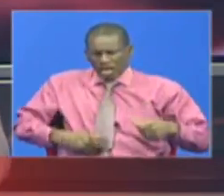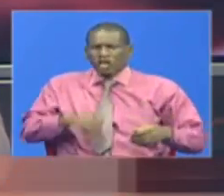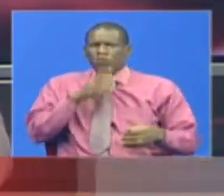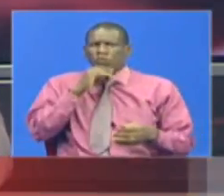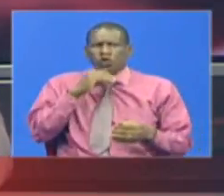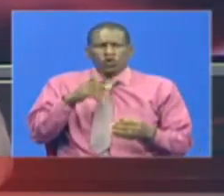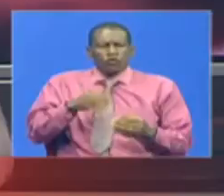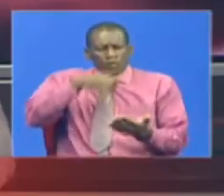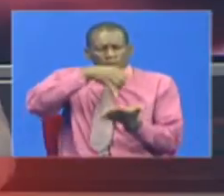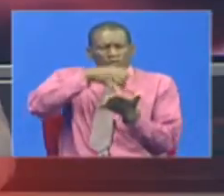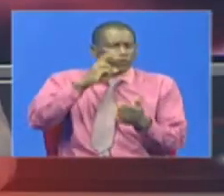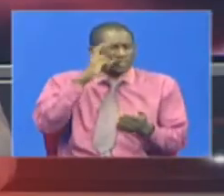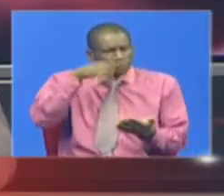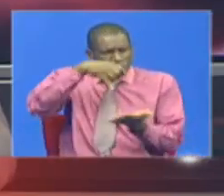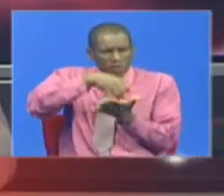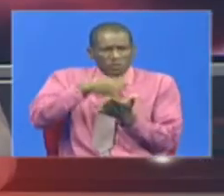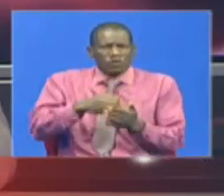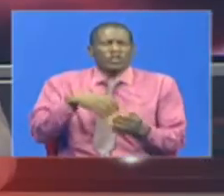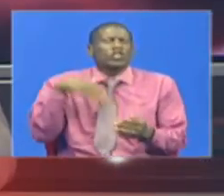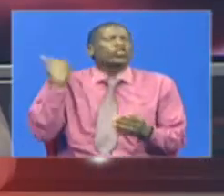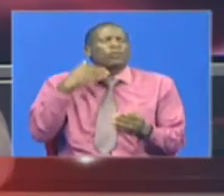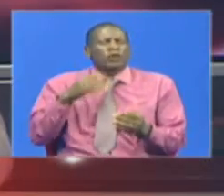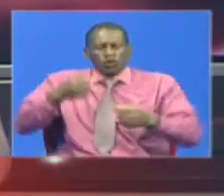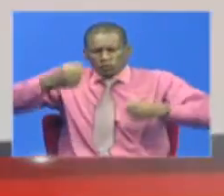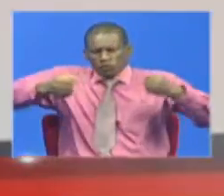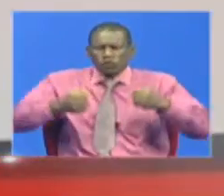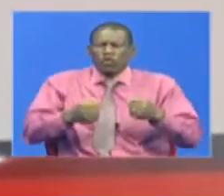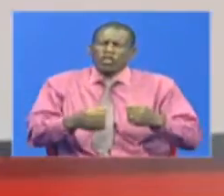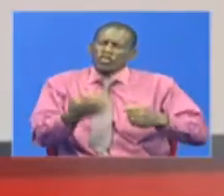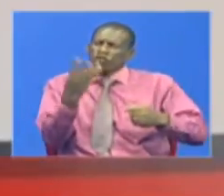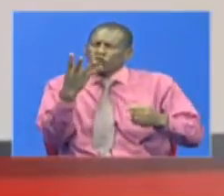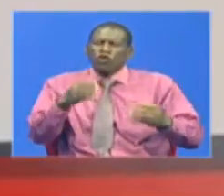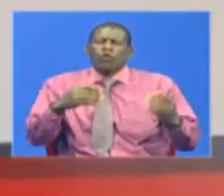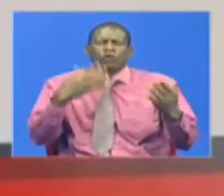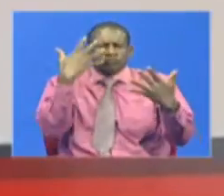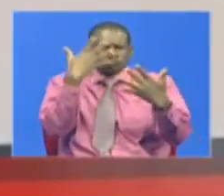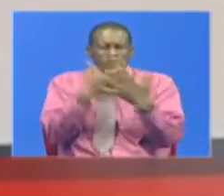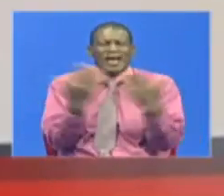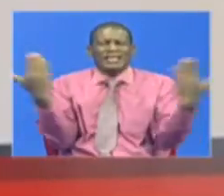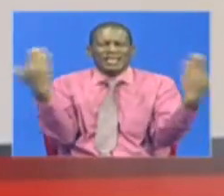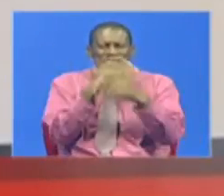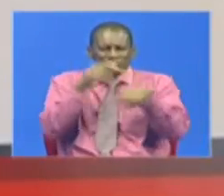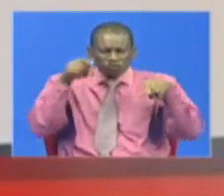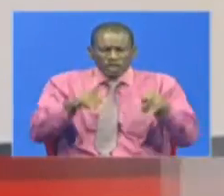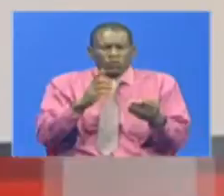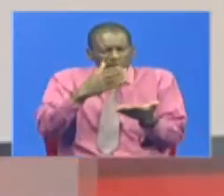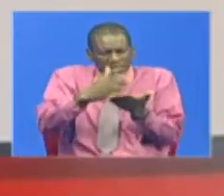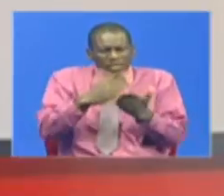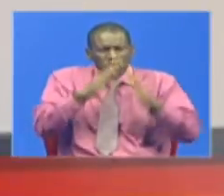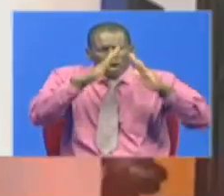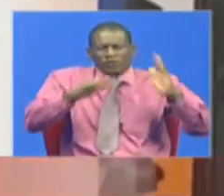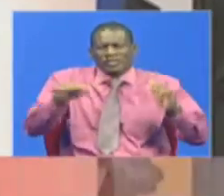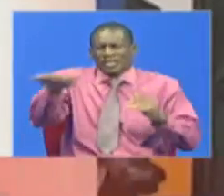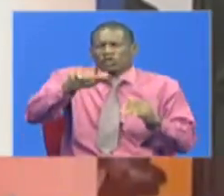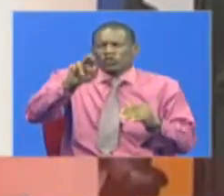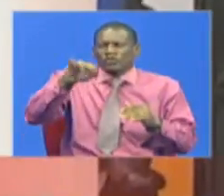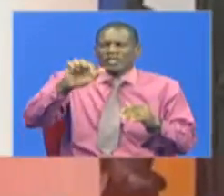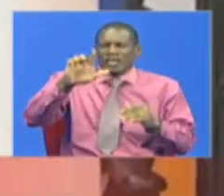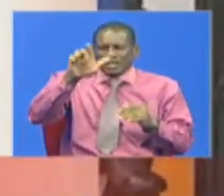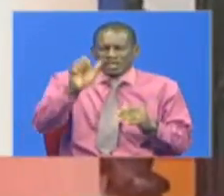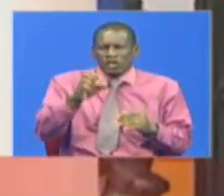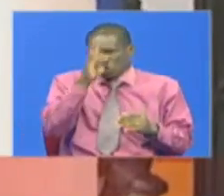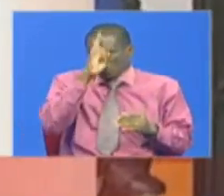na wizi wa magari. Na vijana hao walikamatwa usiku kwa mkeleo katika nyumba moja ya kupanga eneo la Nyali. Maafisa wa usalama